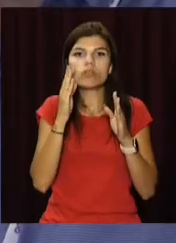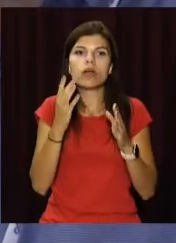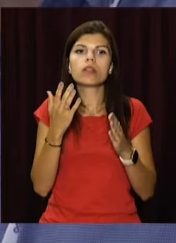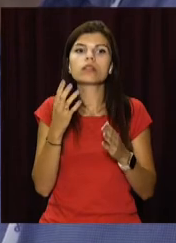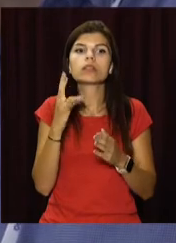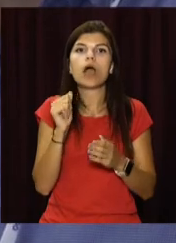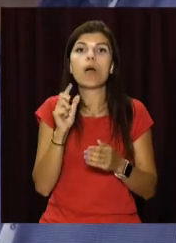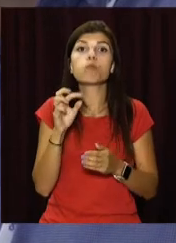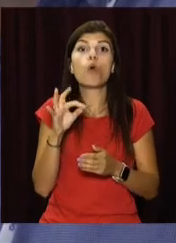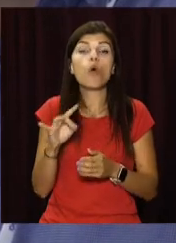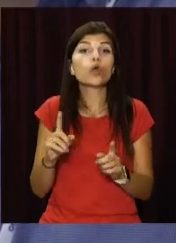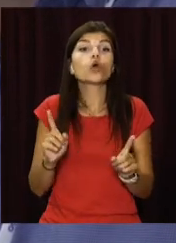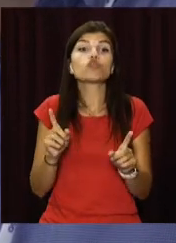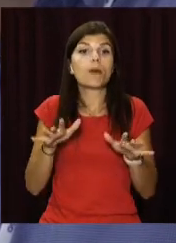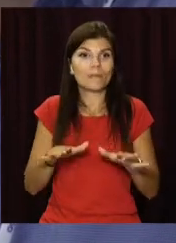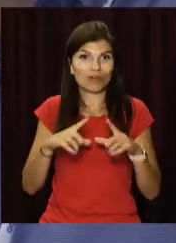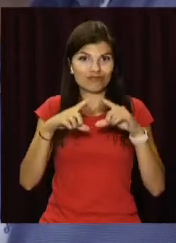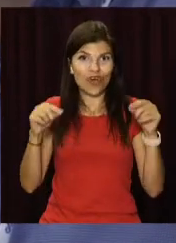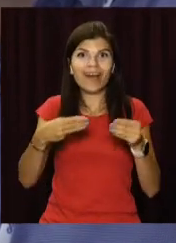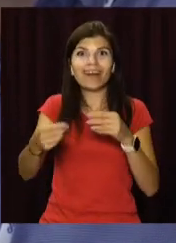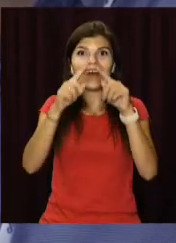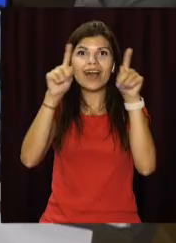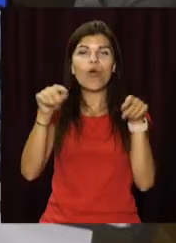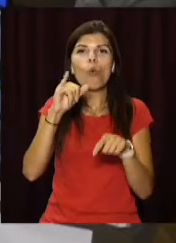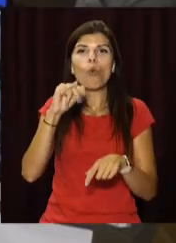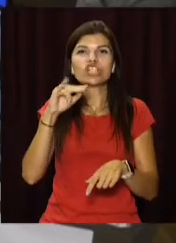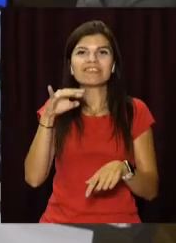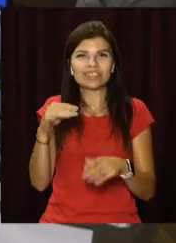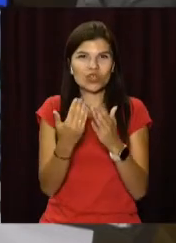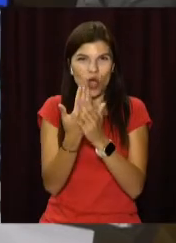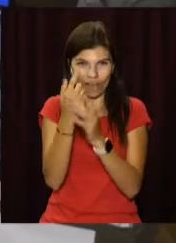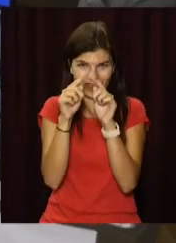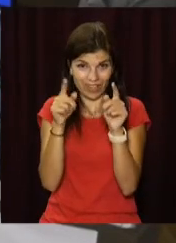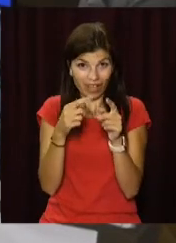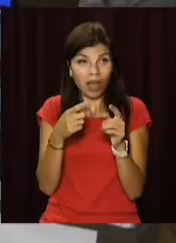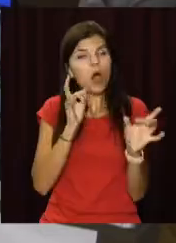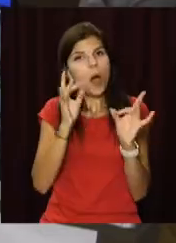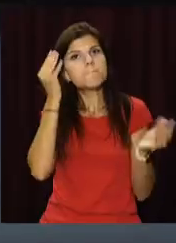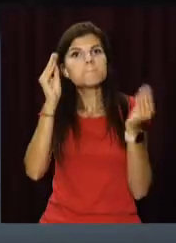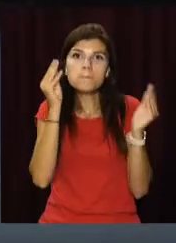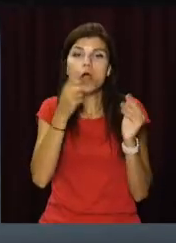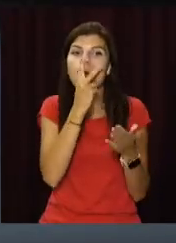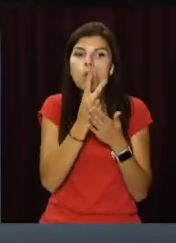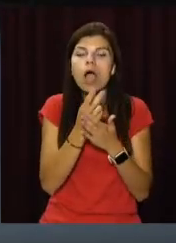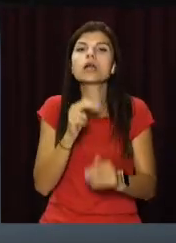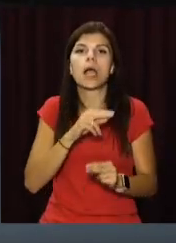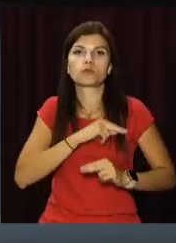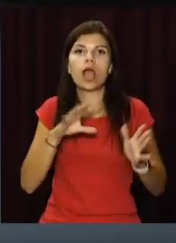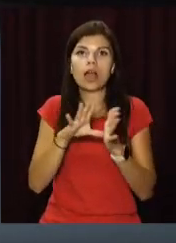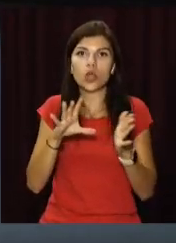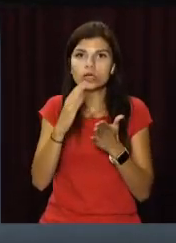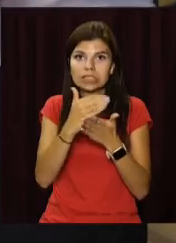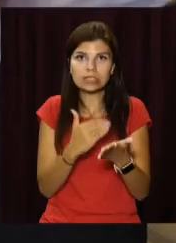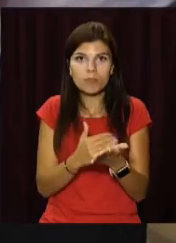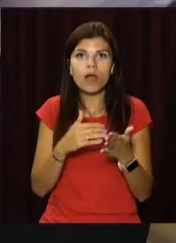на кшталт тих, що видають місцевим школярам. Побували візитери в ситуаційному центрі Дніпра. Там їм показали, як працює електронна